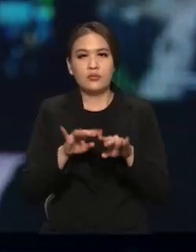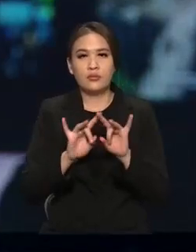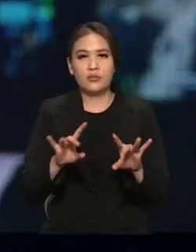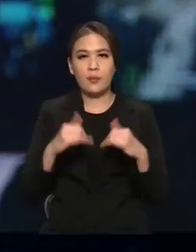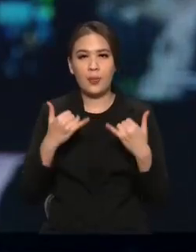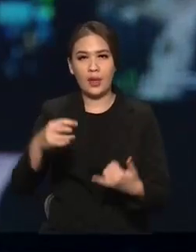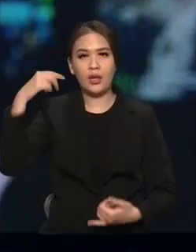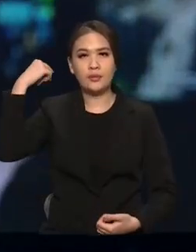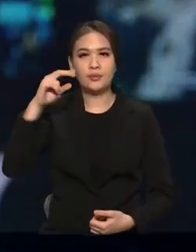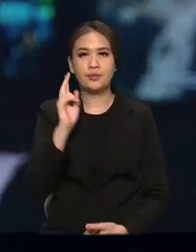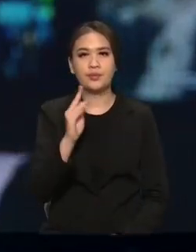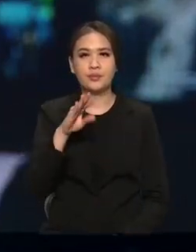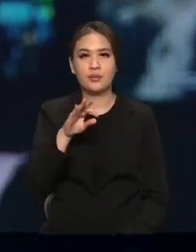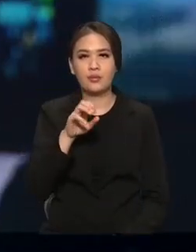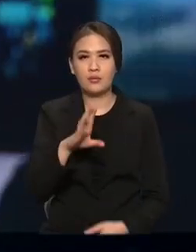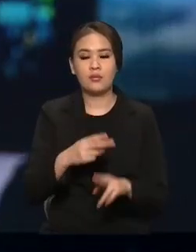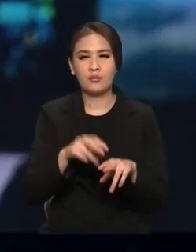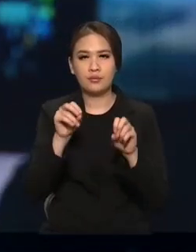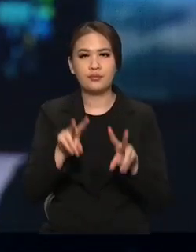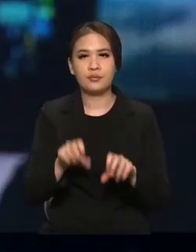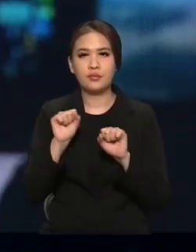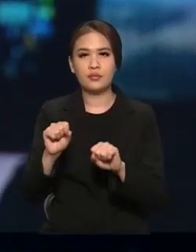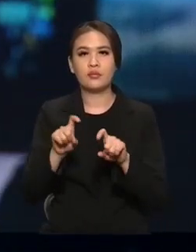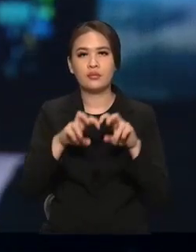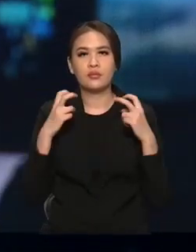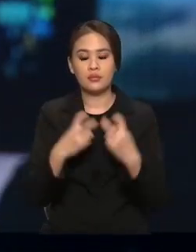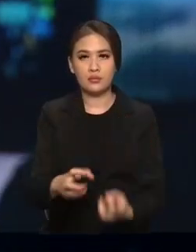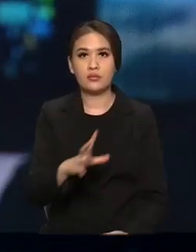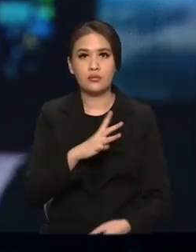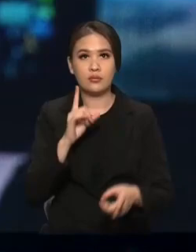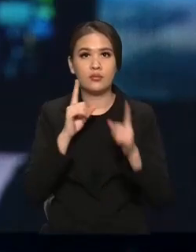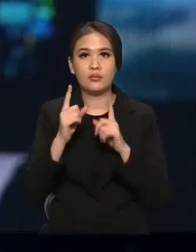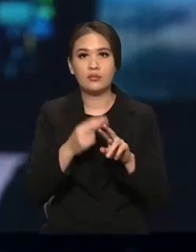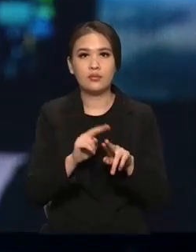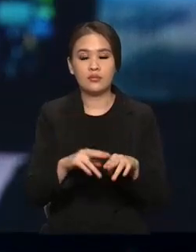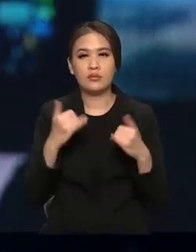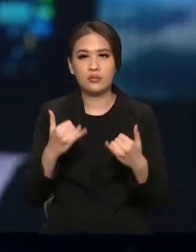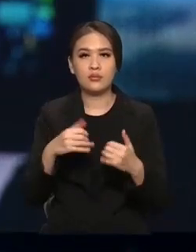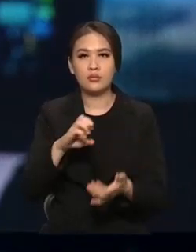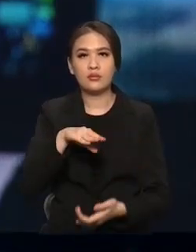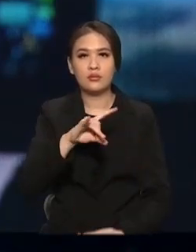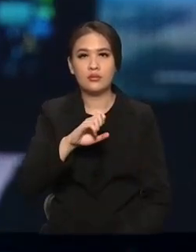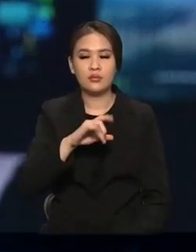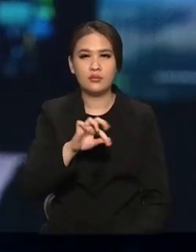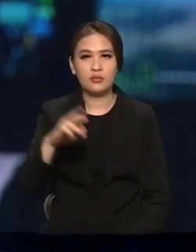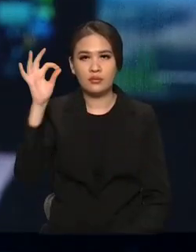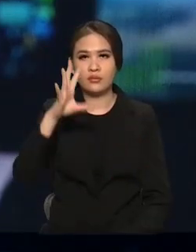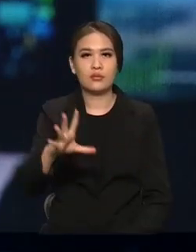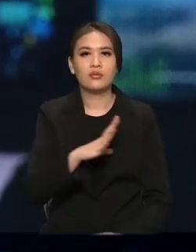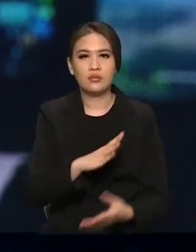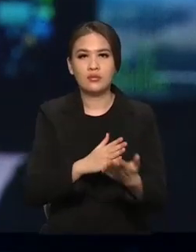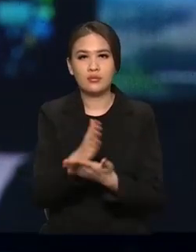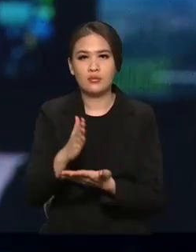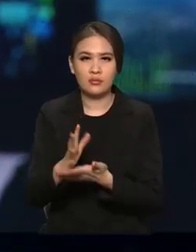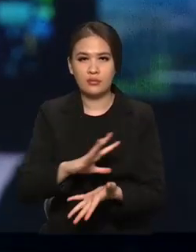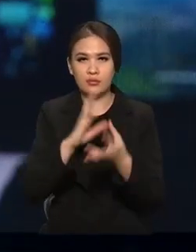Бүгін президент Қасым Жомарт Тоқаев қауіпсіздік кеңесінің отырысын өткізді. Жиында ұлттық қауіпсіздік стратегиясын жүзеге асыруға бағытталған